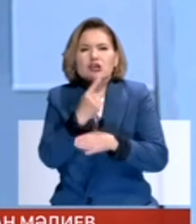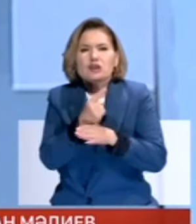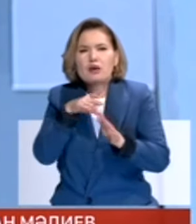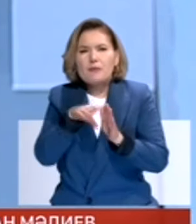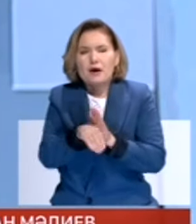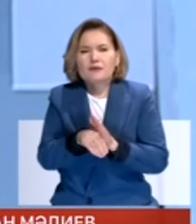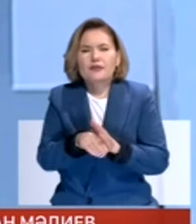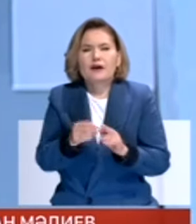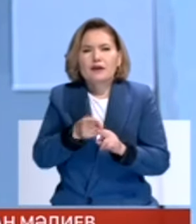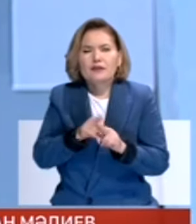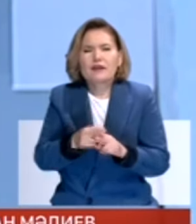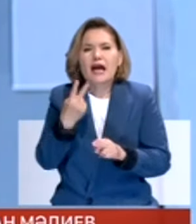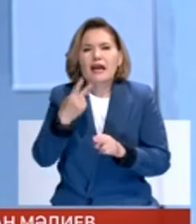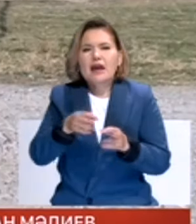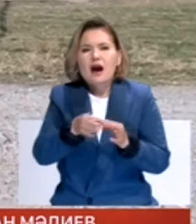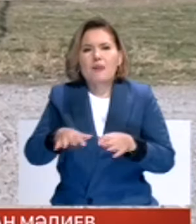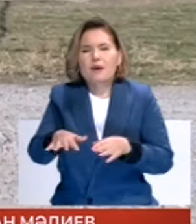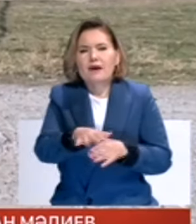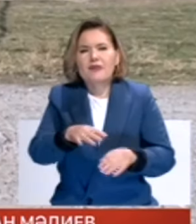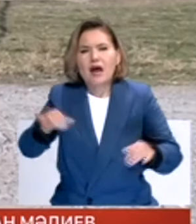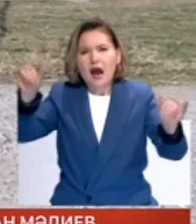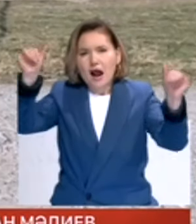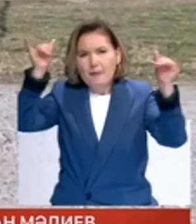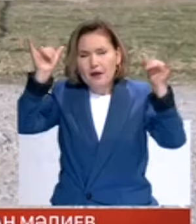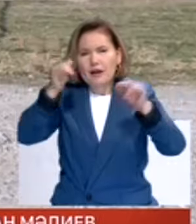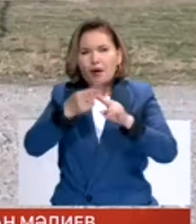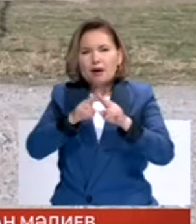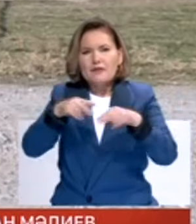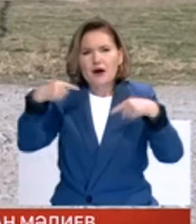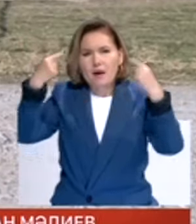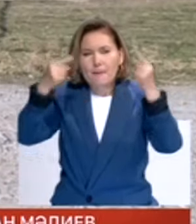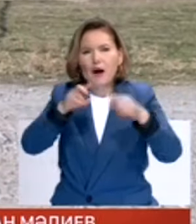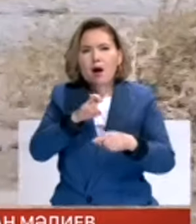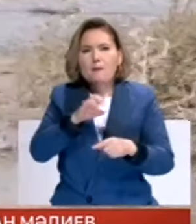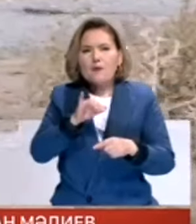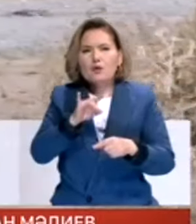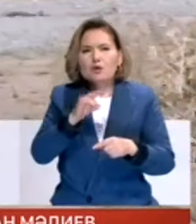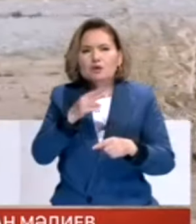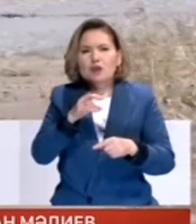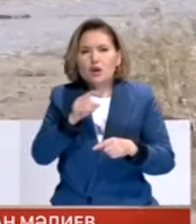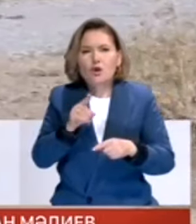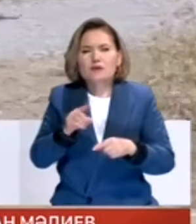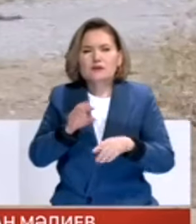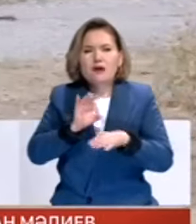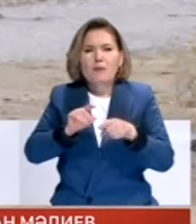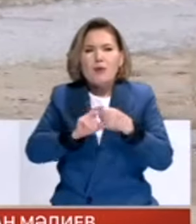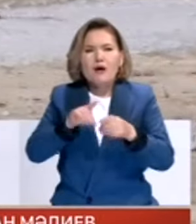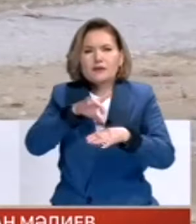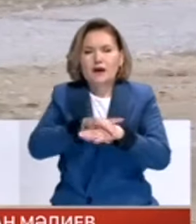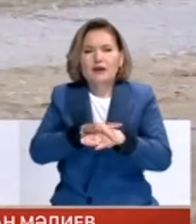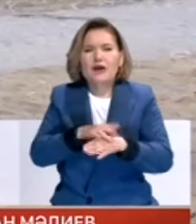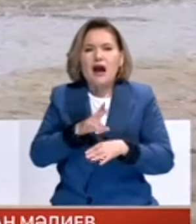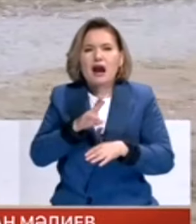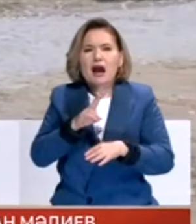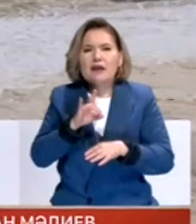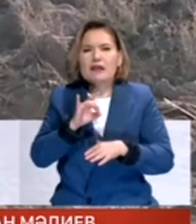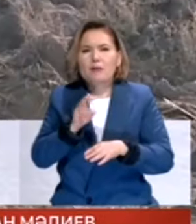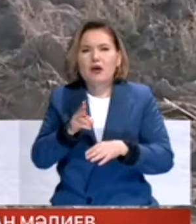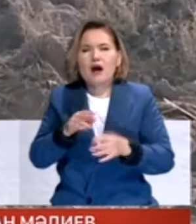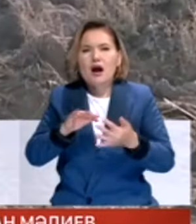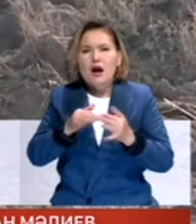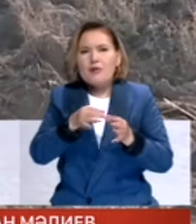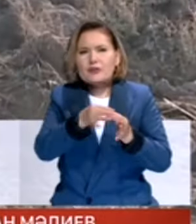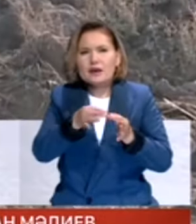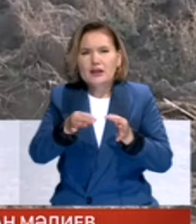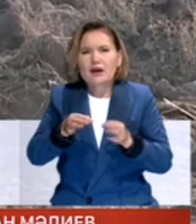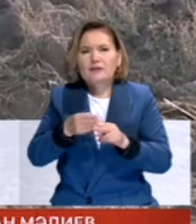Себебі мегаполистің екі аумағында ірі қара мен уақ малдан бруцеллез анықталды. Енді шаһардағы Қайнарбұлақ саяжайы және